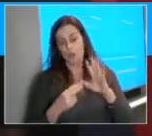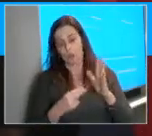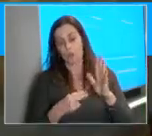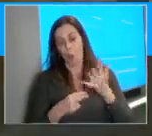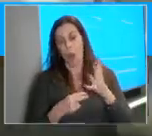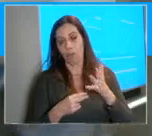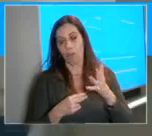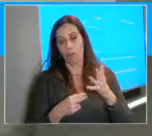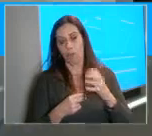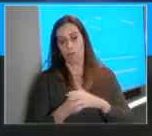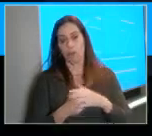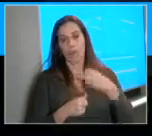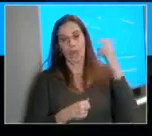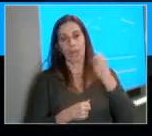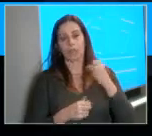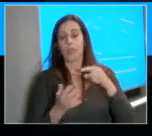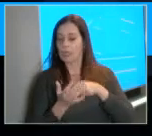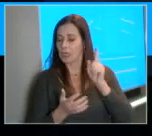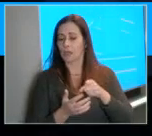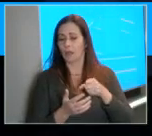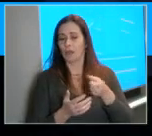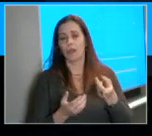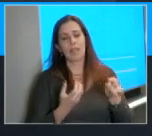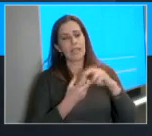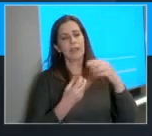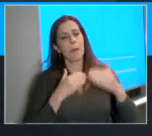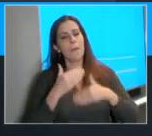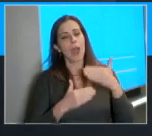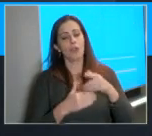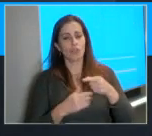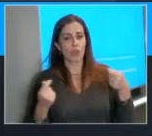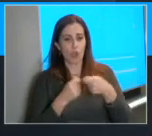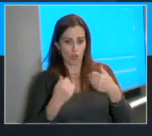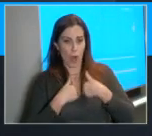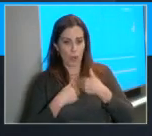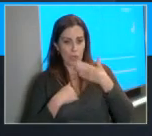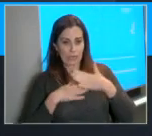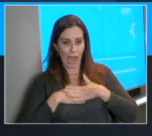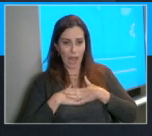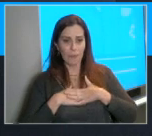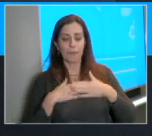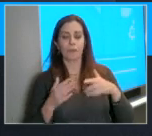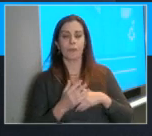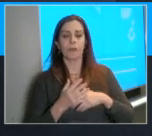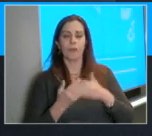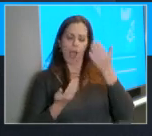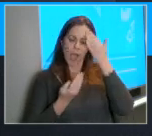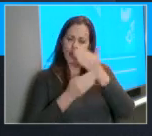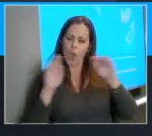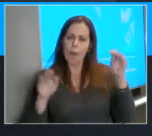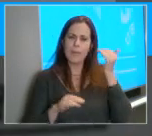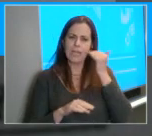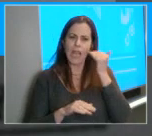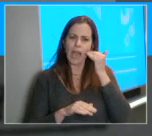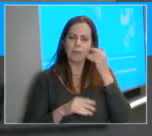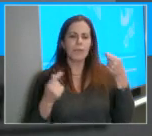להיות חזקה יותר. לזה צריך לצרף עוד איזשהו מהלך שהוא דווקא קשור אלינו. ההודעה